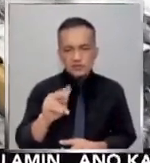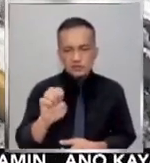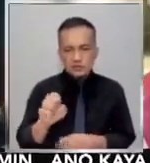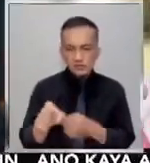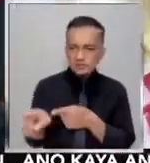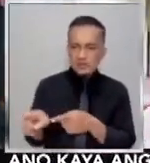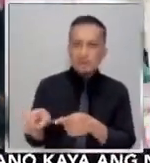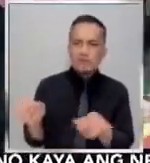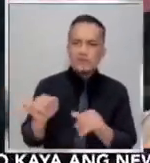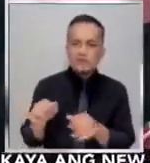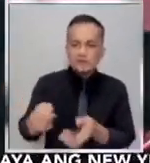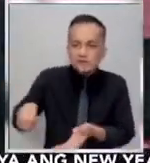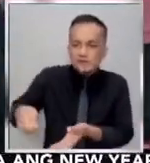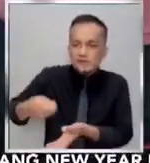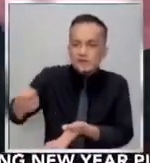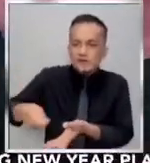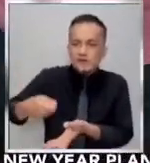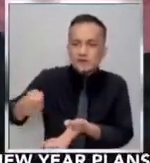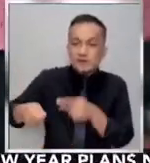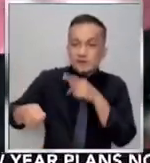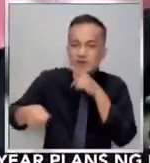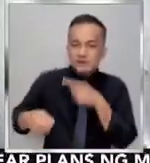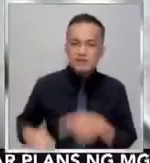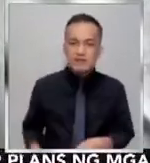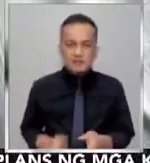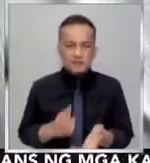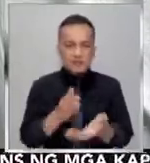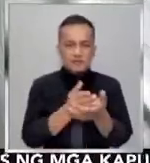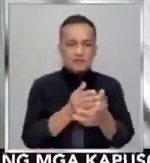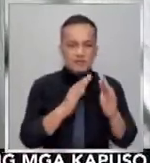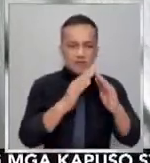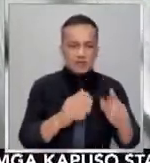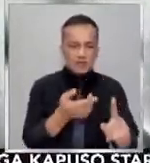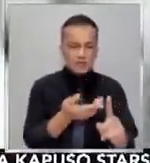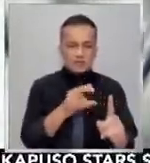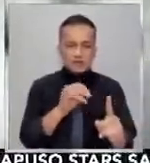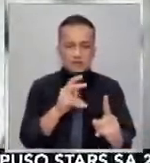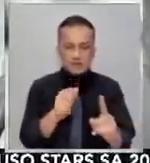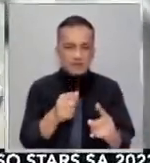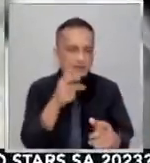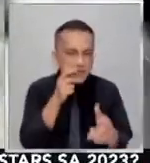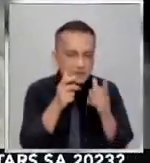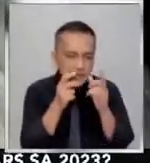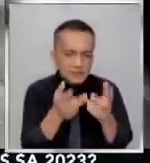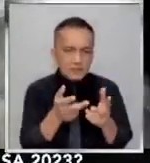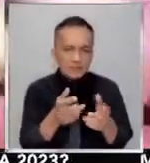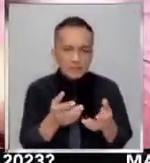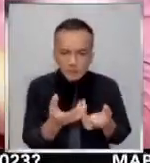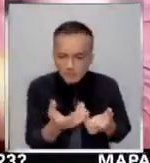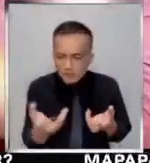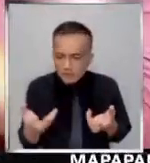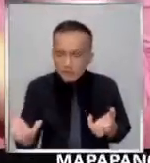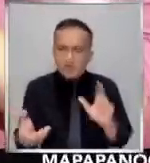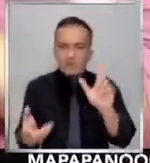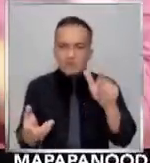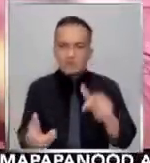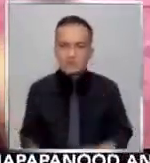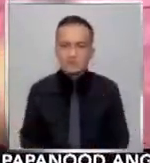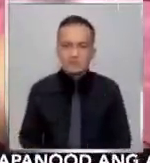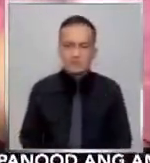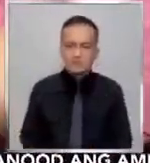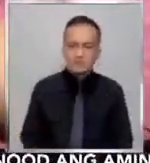pa. Pinuntahan namin ang bahay ni Rowena at nakibalita sa mga ihahain niya mamaya. JP po sa